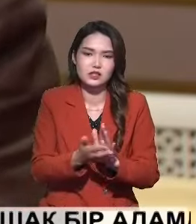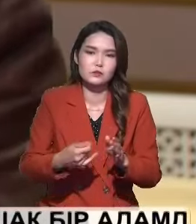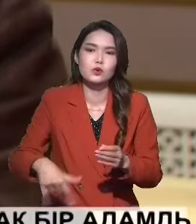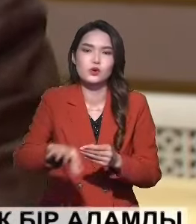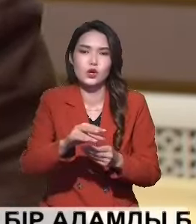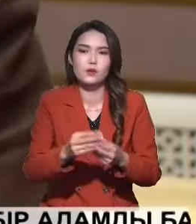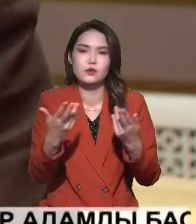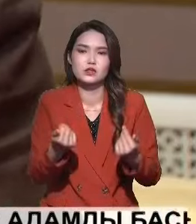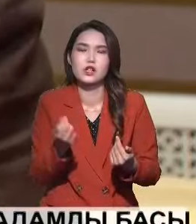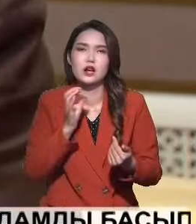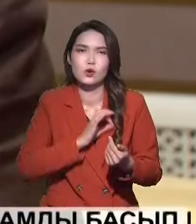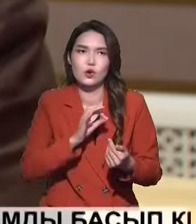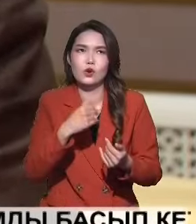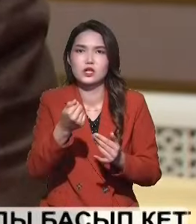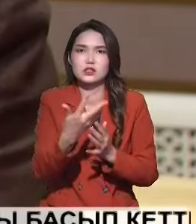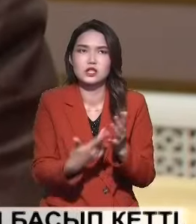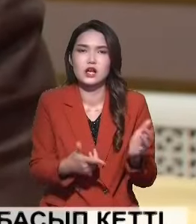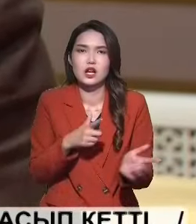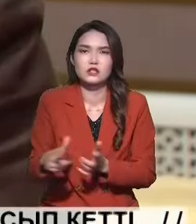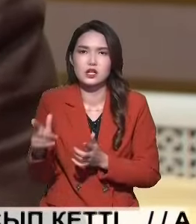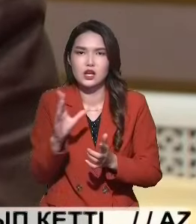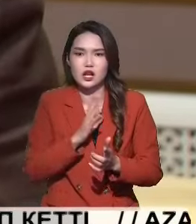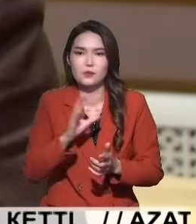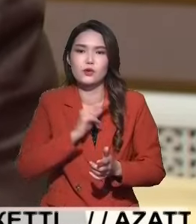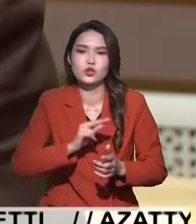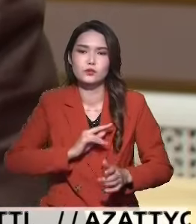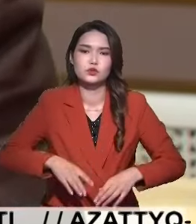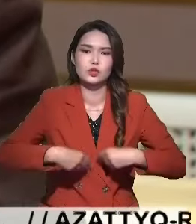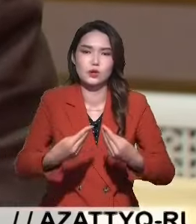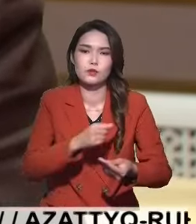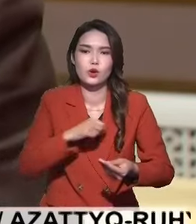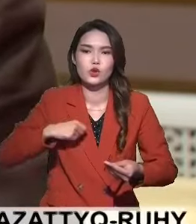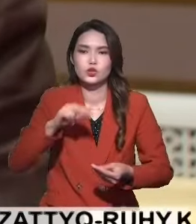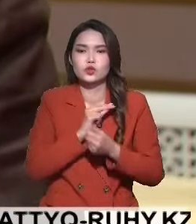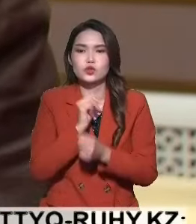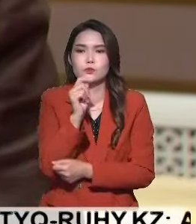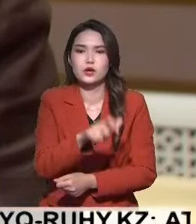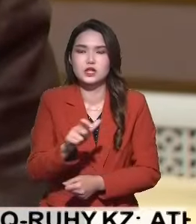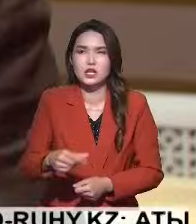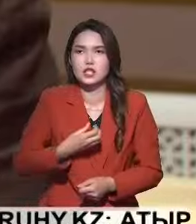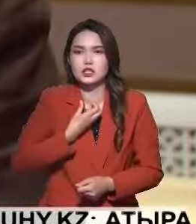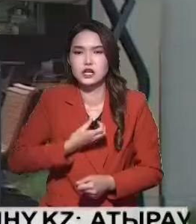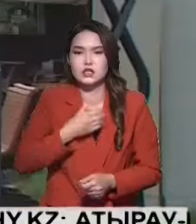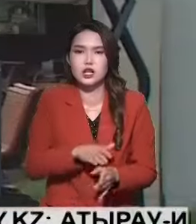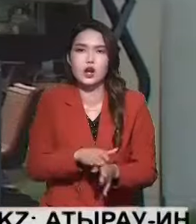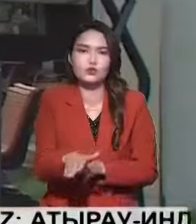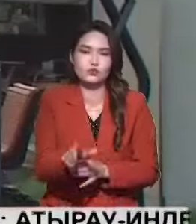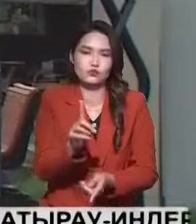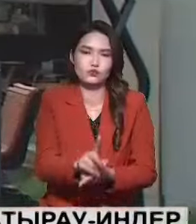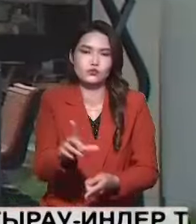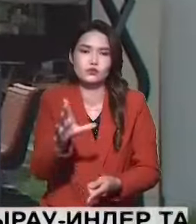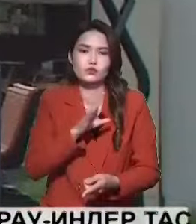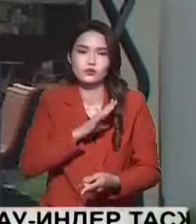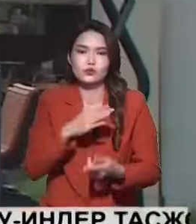яғни қолданыстағы заңнамада қарастырылған және жұмыс беруші өзінің жұмыскерін сақтандыруға міндетті.